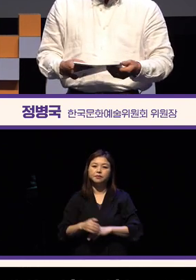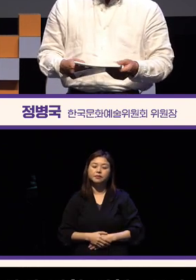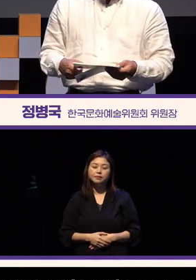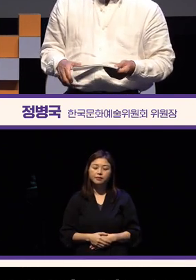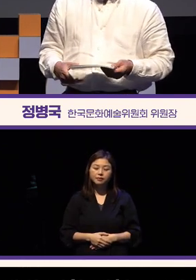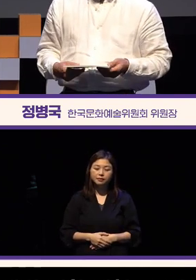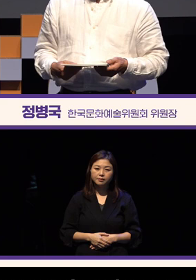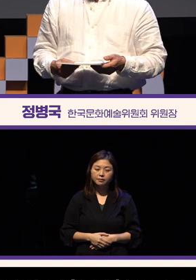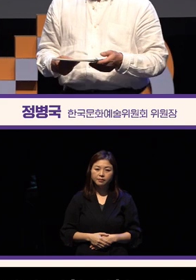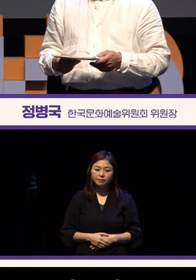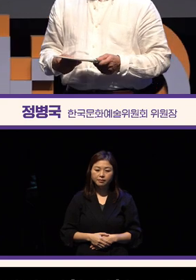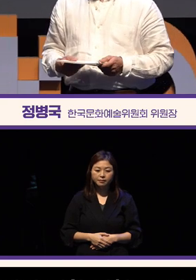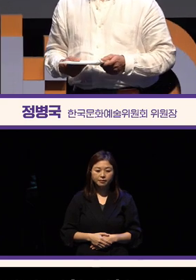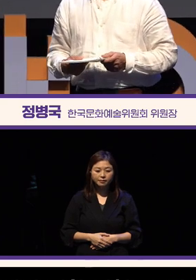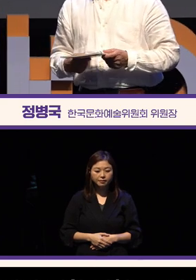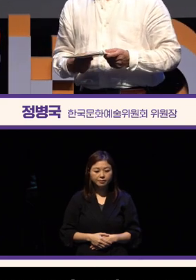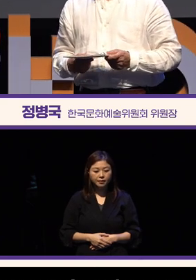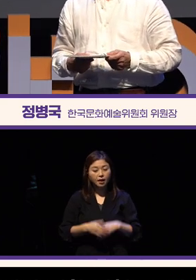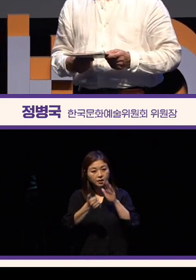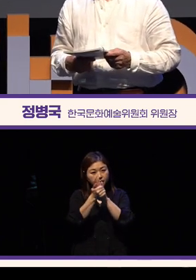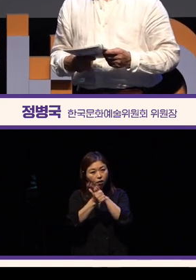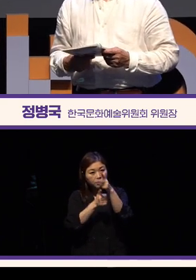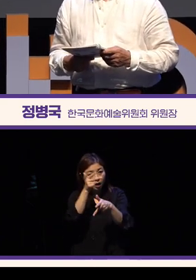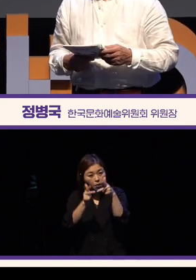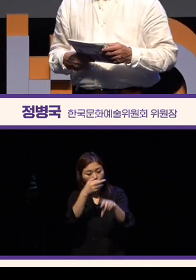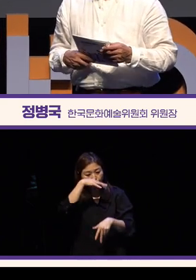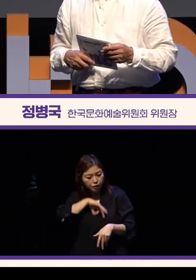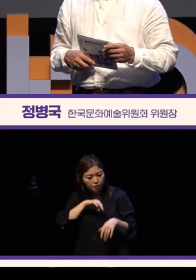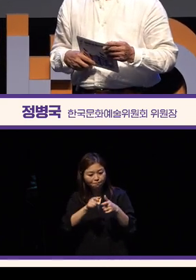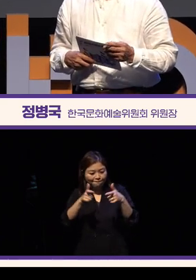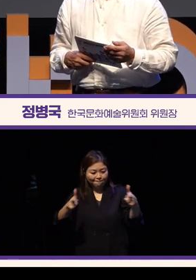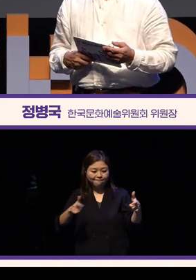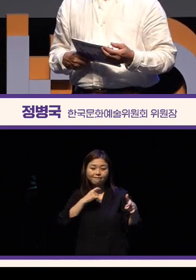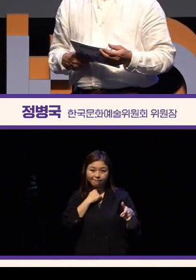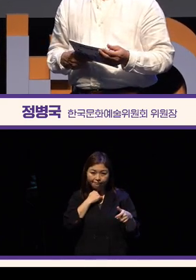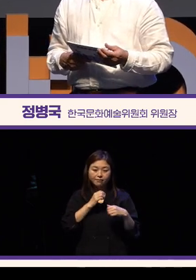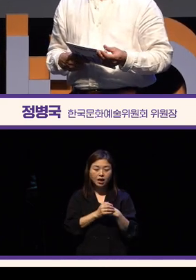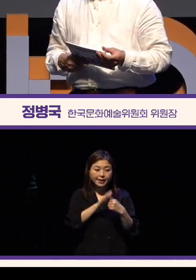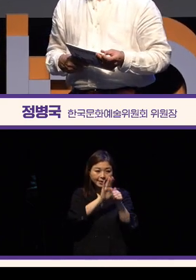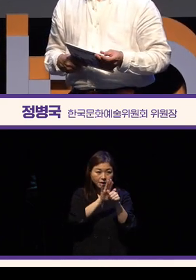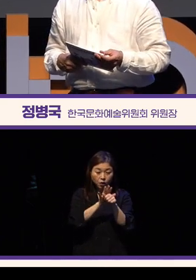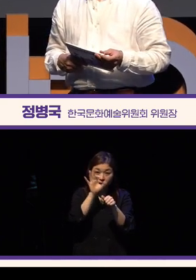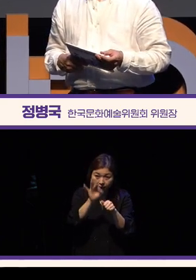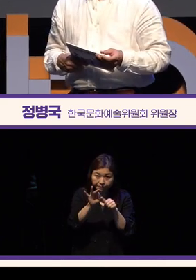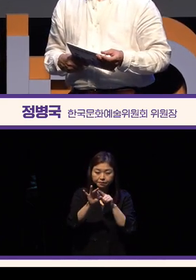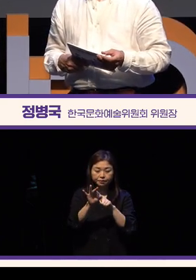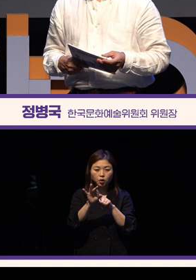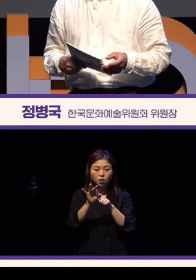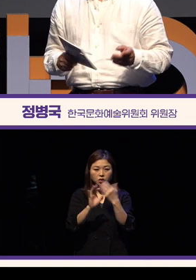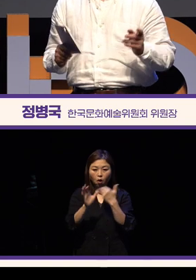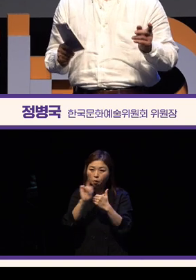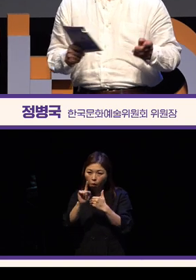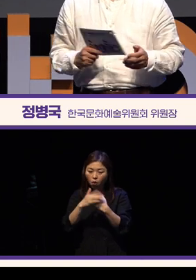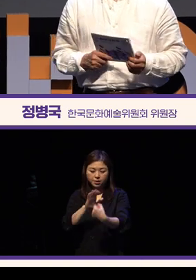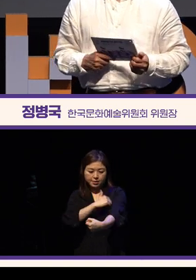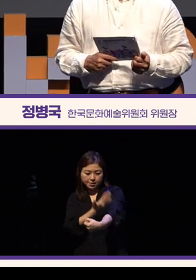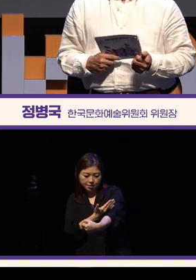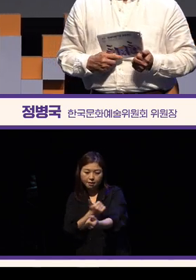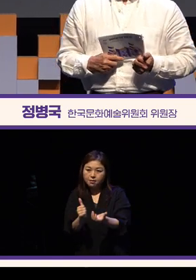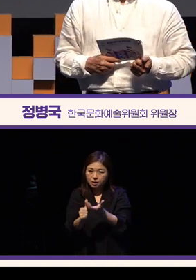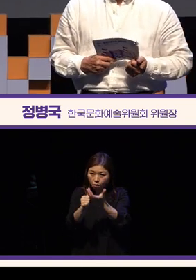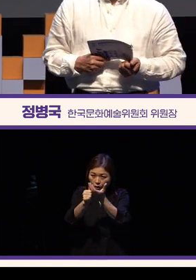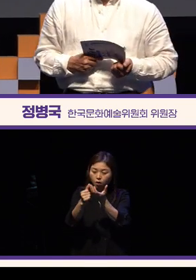지원 사업의 효과를 더 높이기 위해서 지원금 외에 역량과 네트워킹을 강화할 수